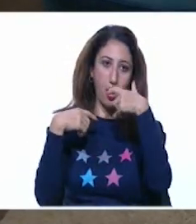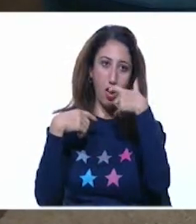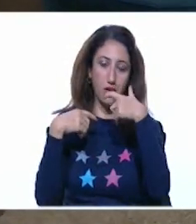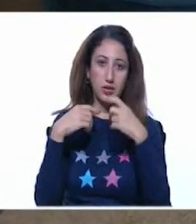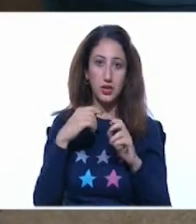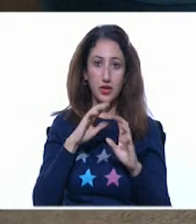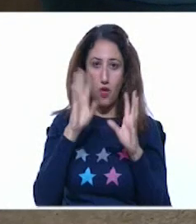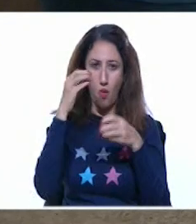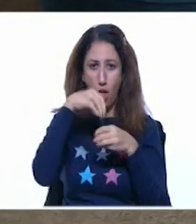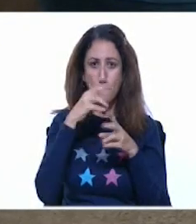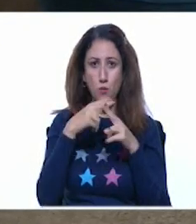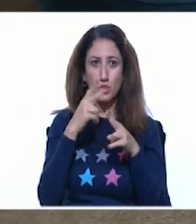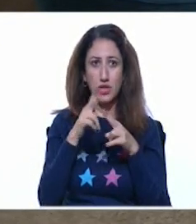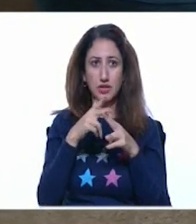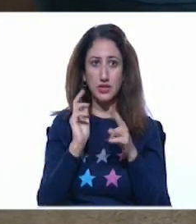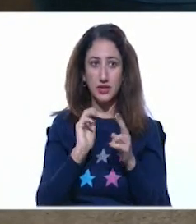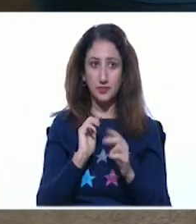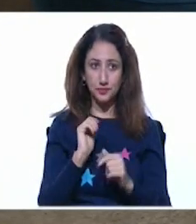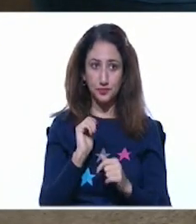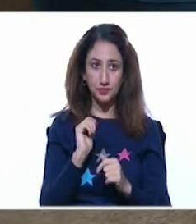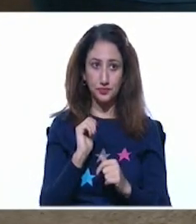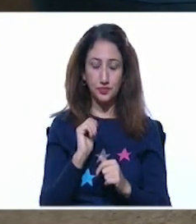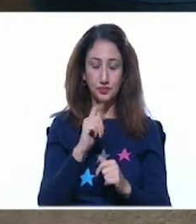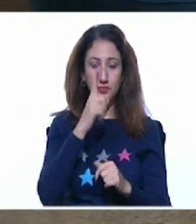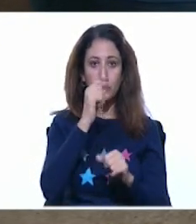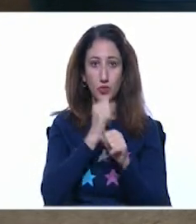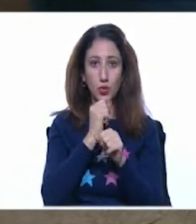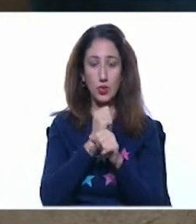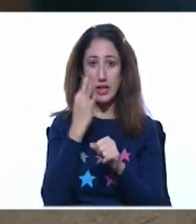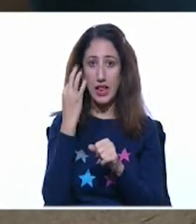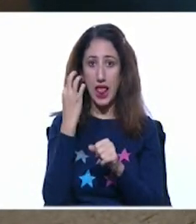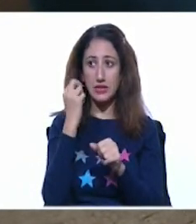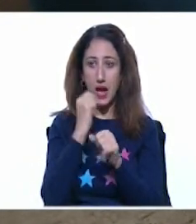جاش على انا عملت حاجه 30 عمل ما